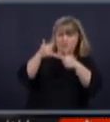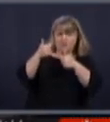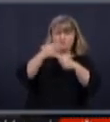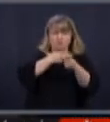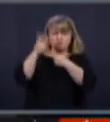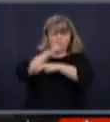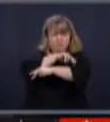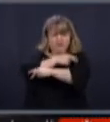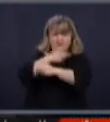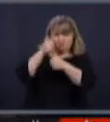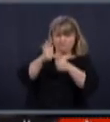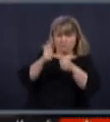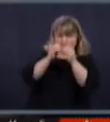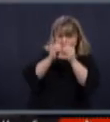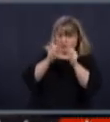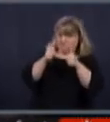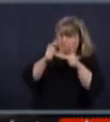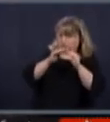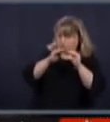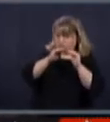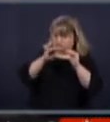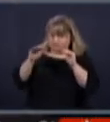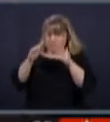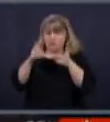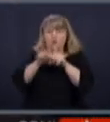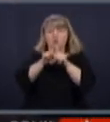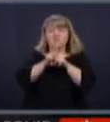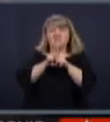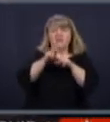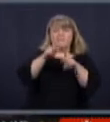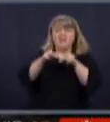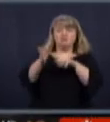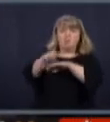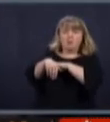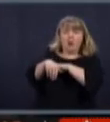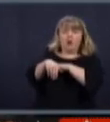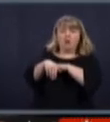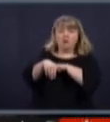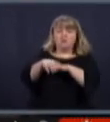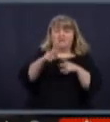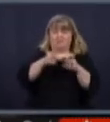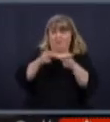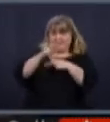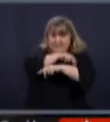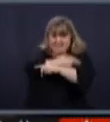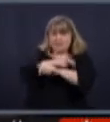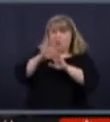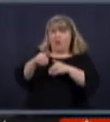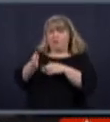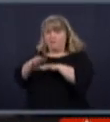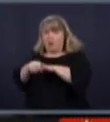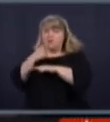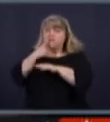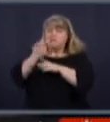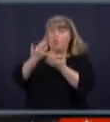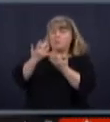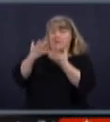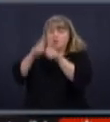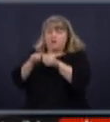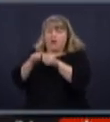même bonne sur les décès qui arrivent après les hospitalisations, qui arrivent après les cas. Donc,